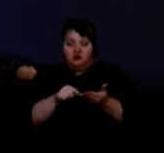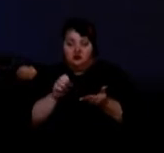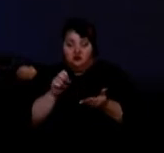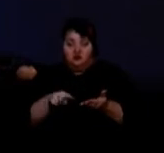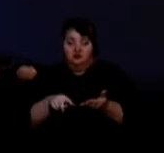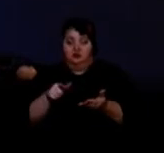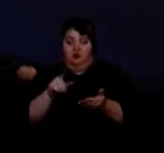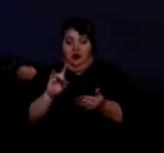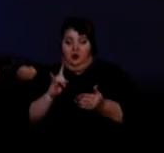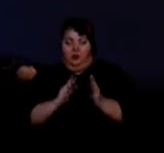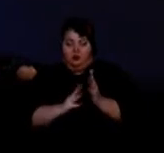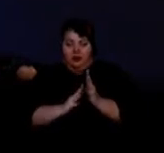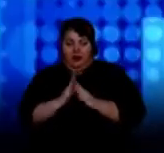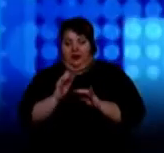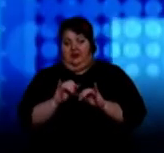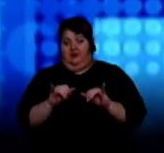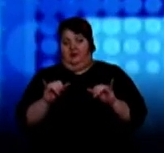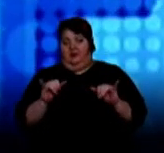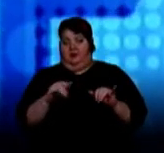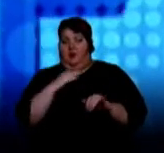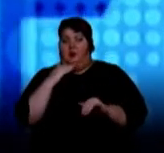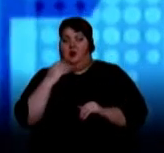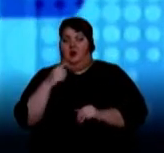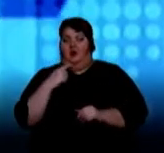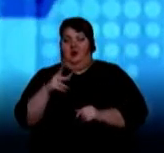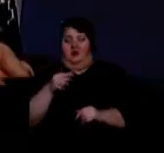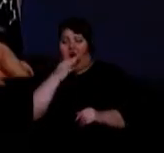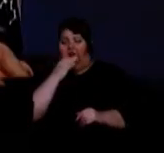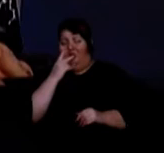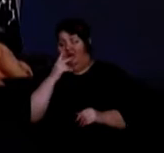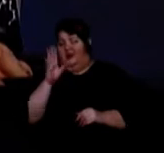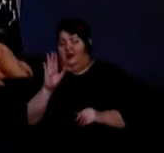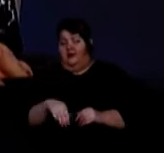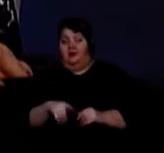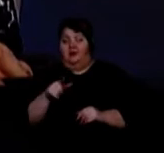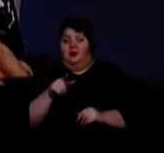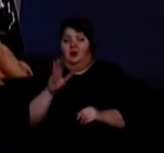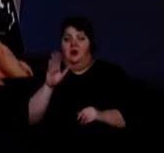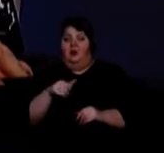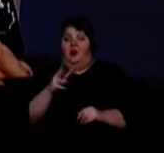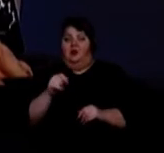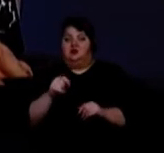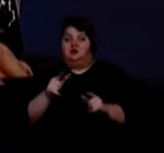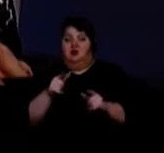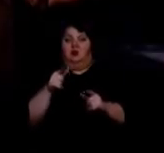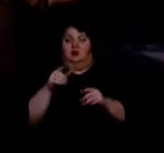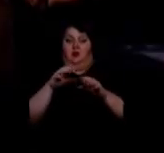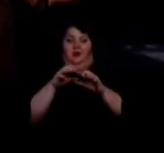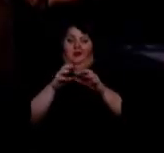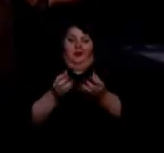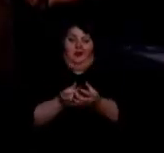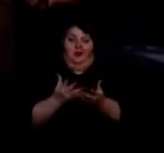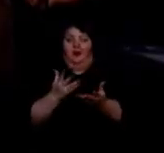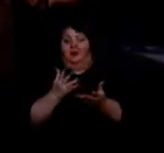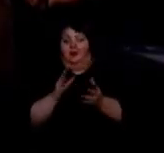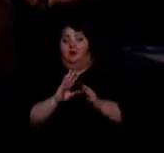ребенок интенсивно развивается. И многие еще говорят, так еще там ничего не видно. Многие нам говорят, так там еще сгусток разумной материи или